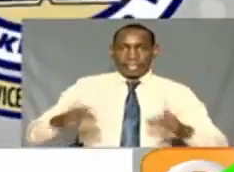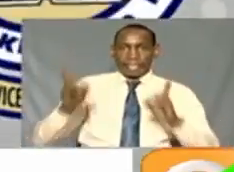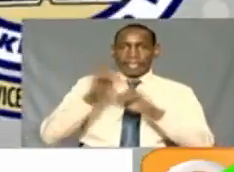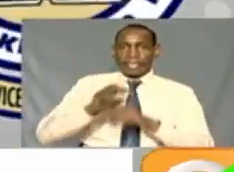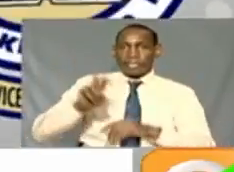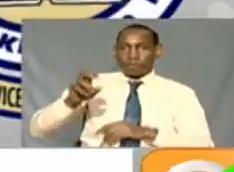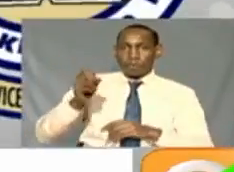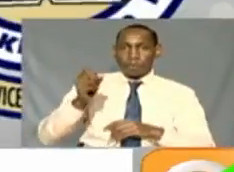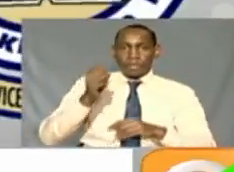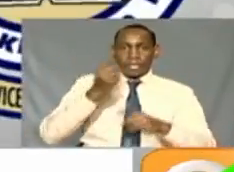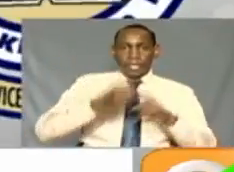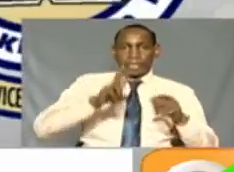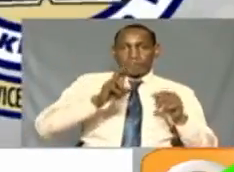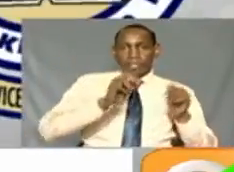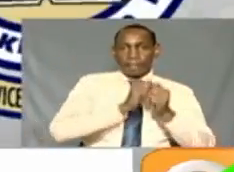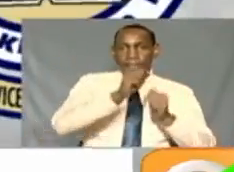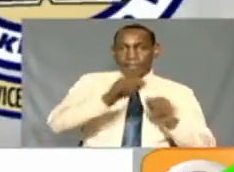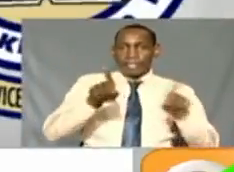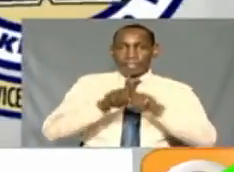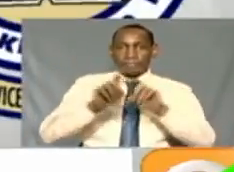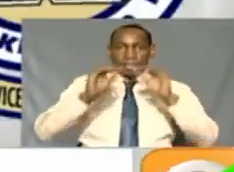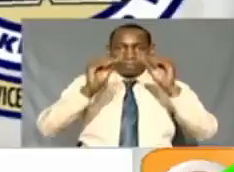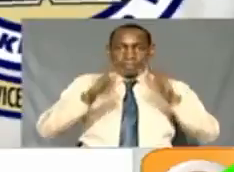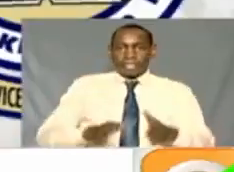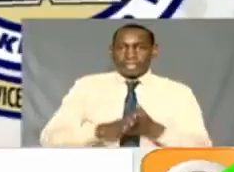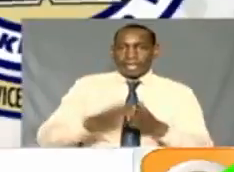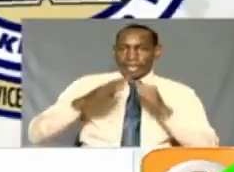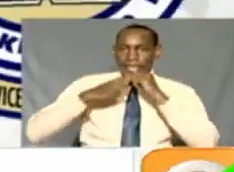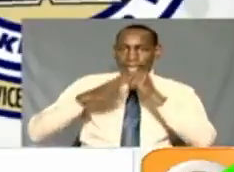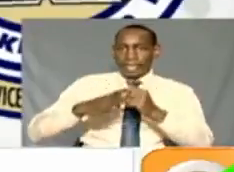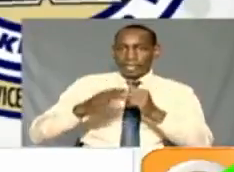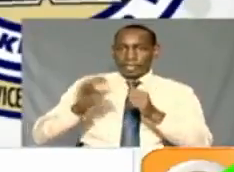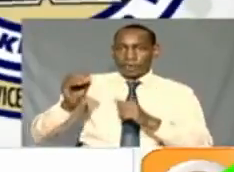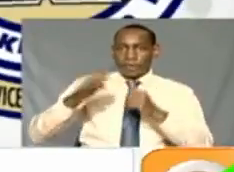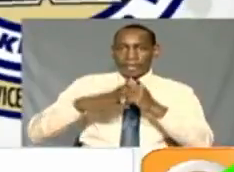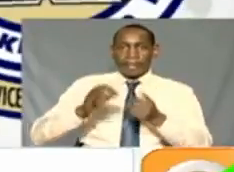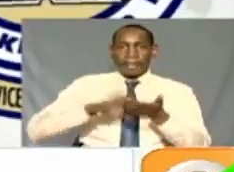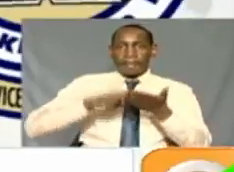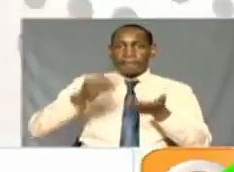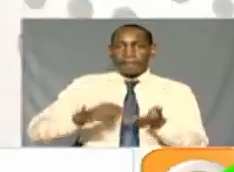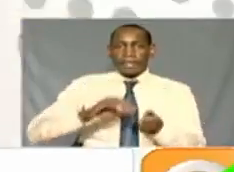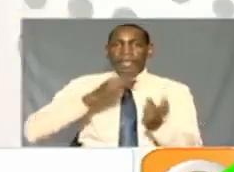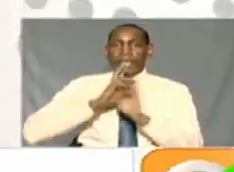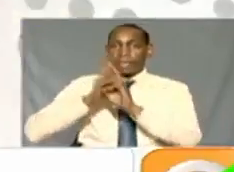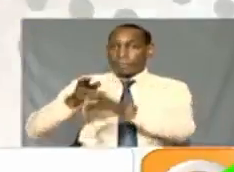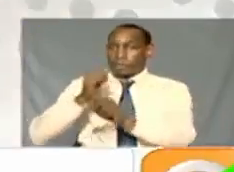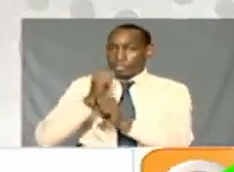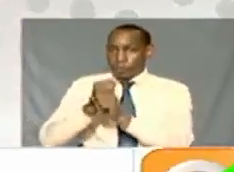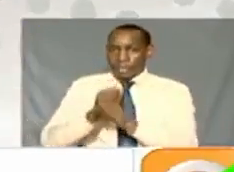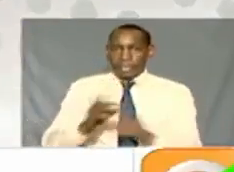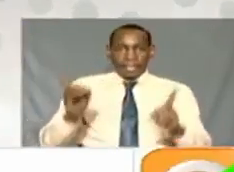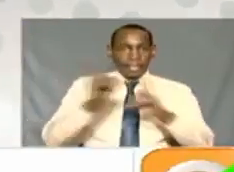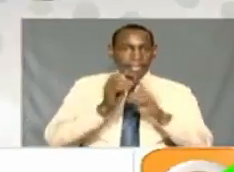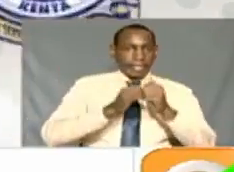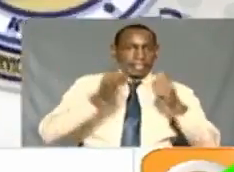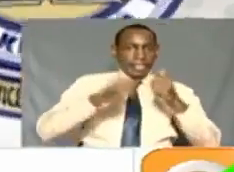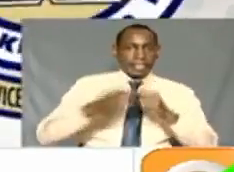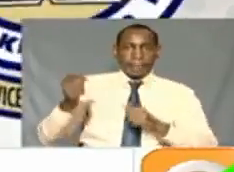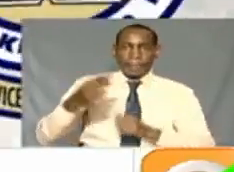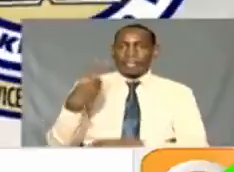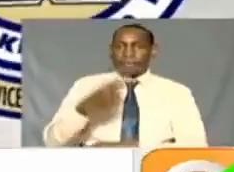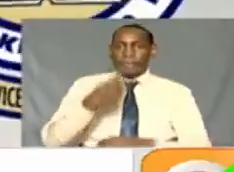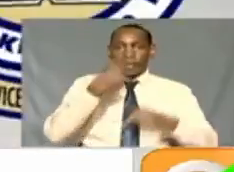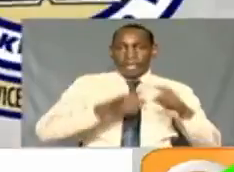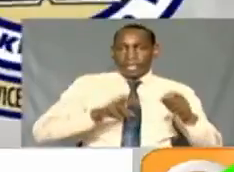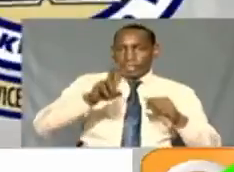mwaka 2015 kilisababisha walimu 909 kukosa kufika kazini. Tarehe 16 mwezi Februari